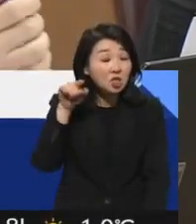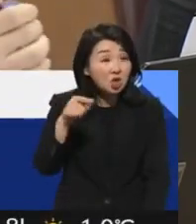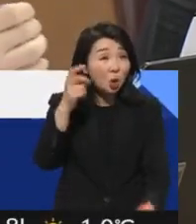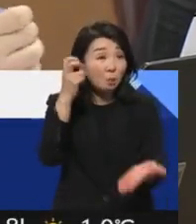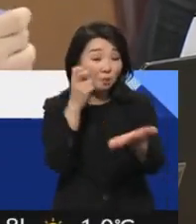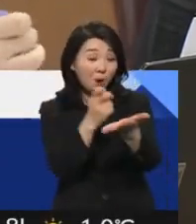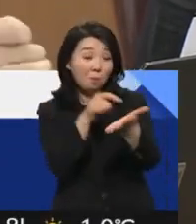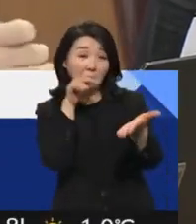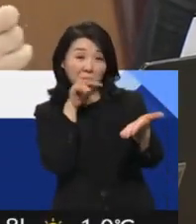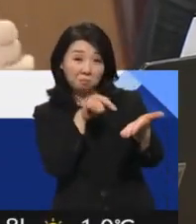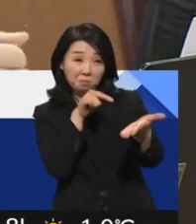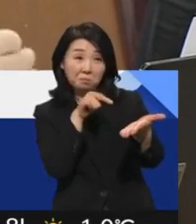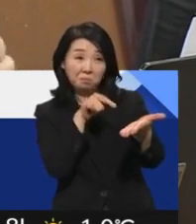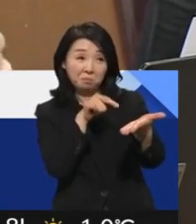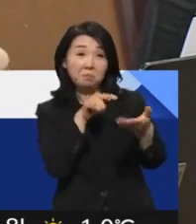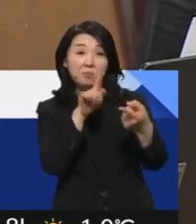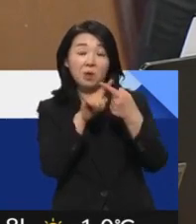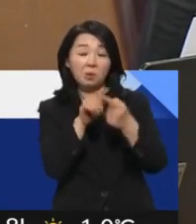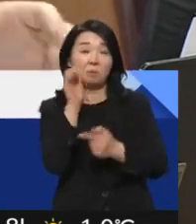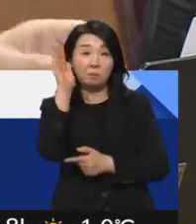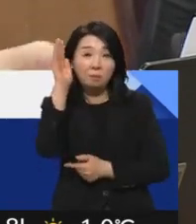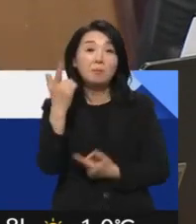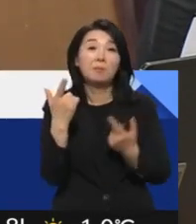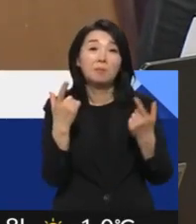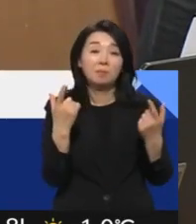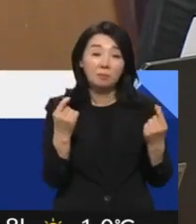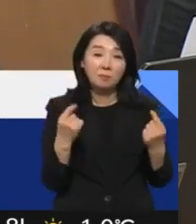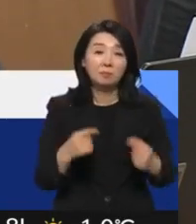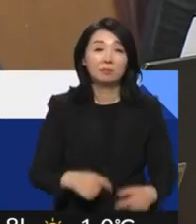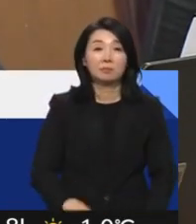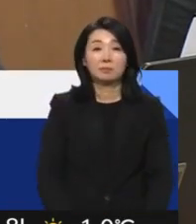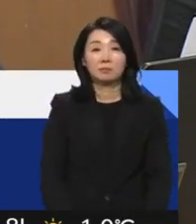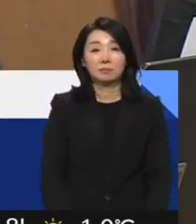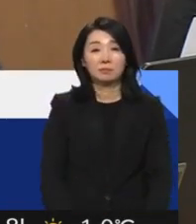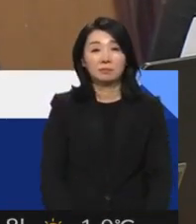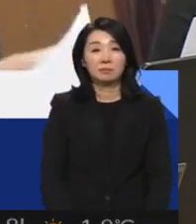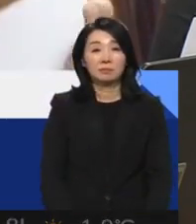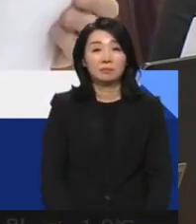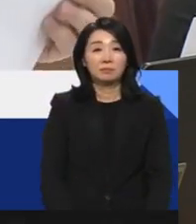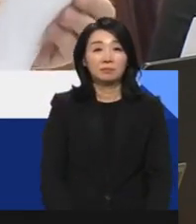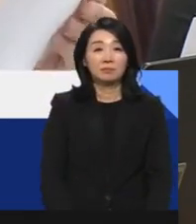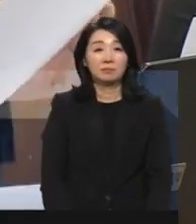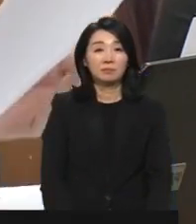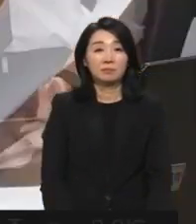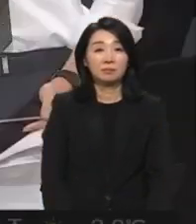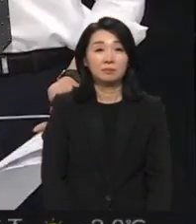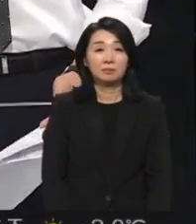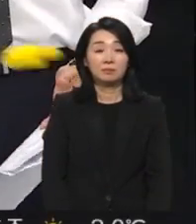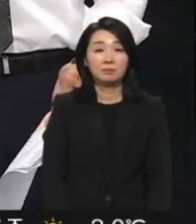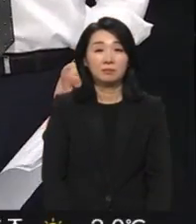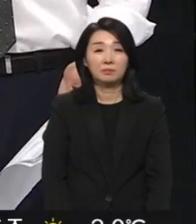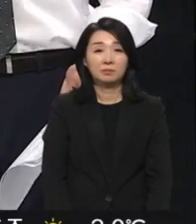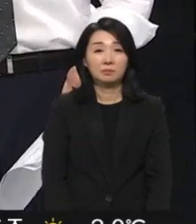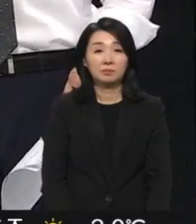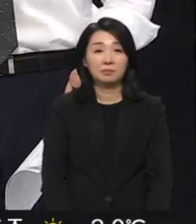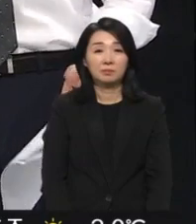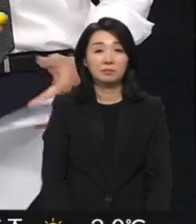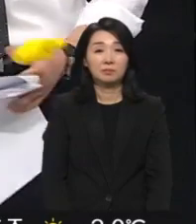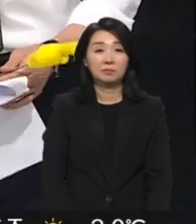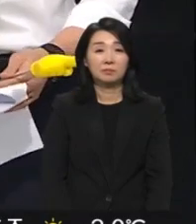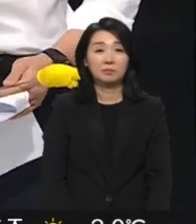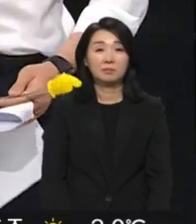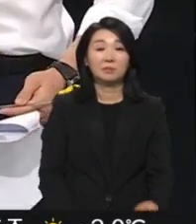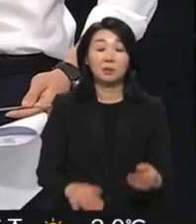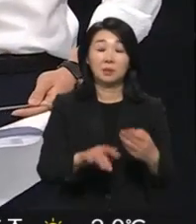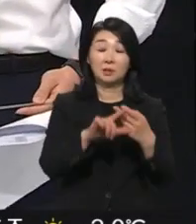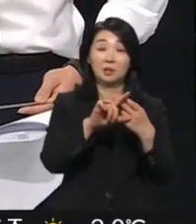지침을 참고해서 말씀하신 것이라고 저는 그렇게 생각을 합니다. 지난 23일